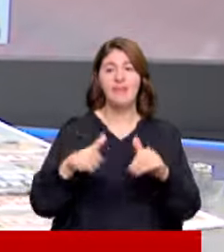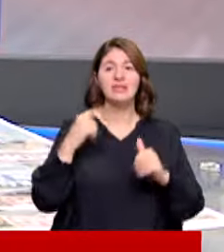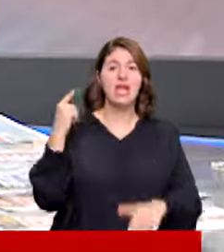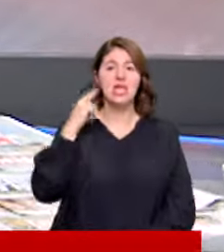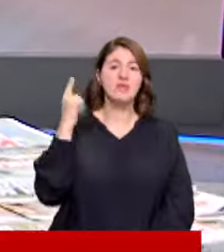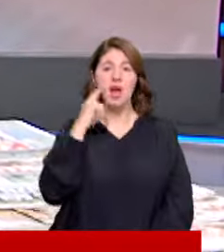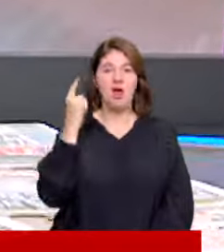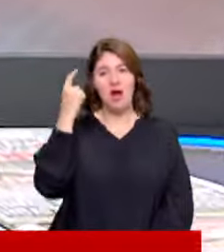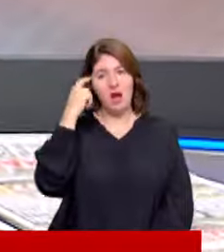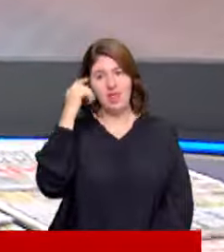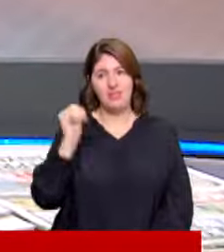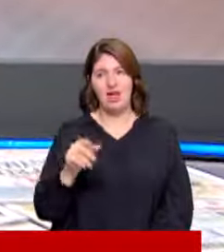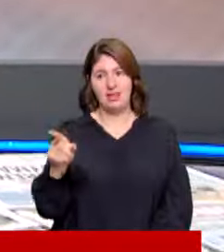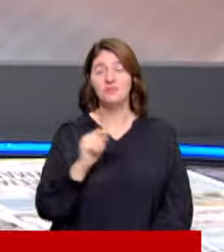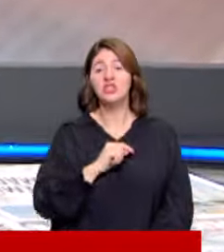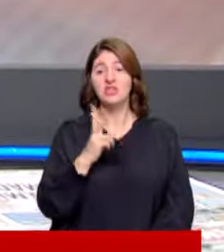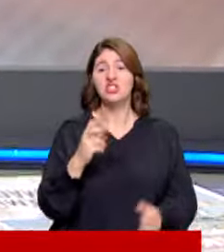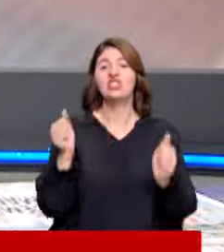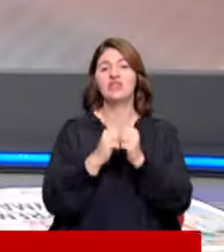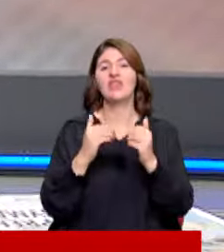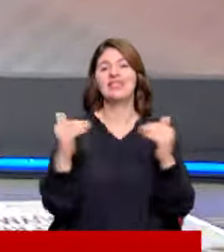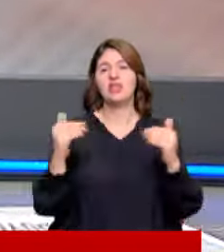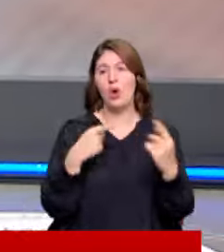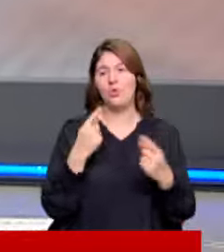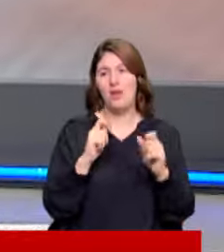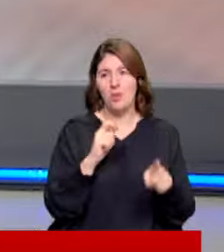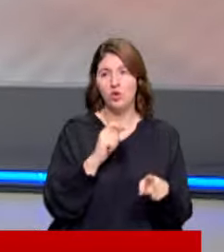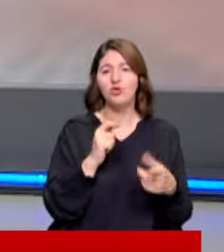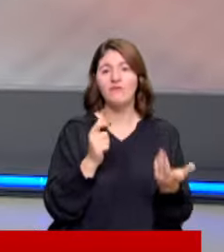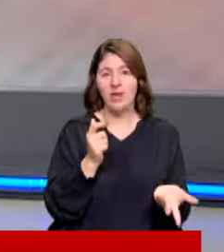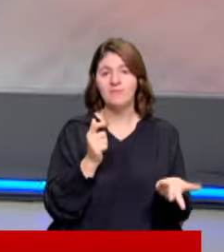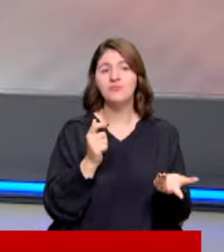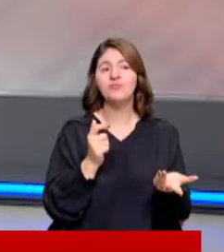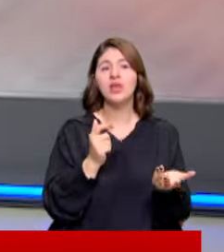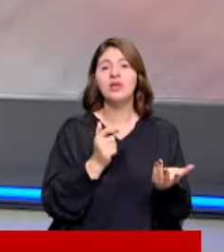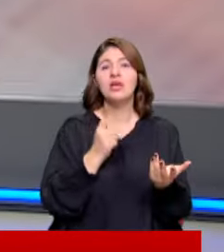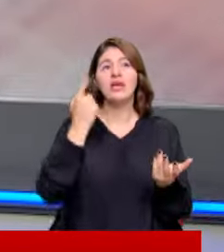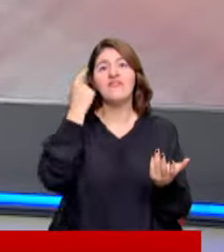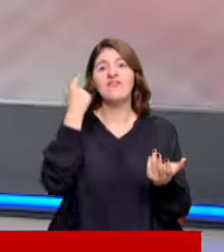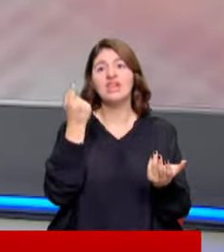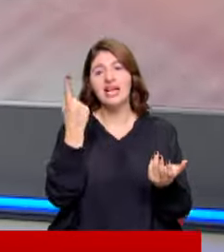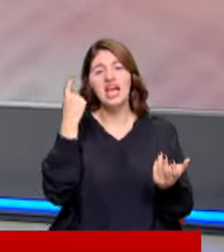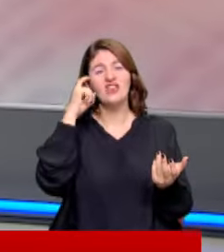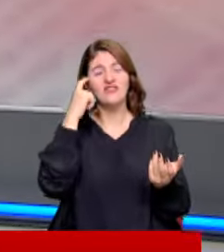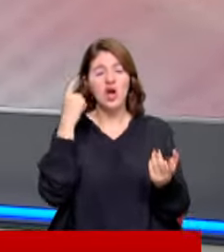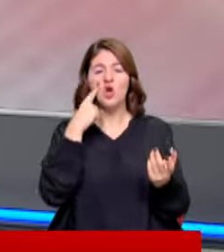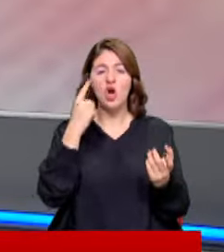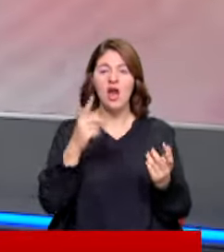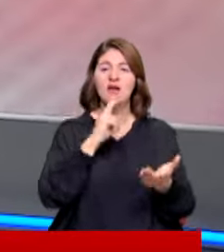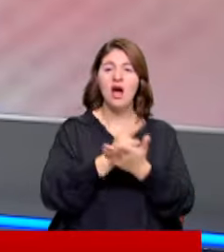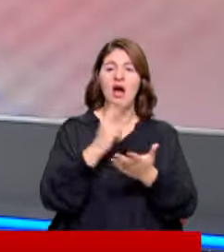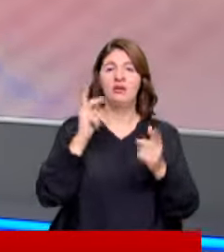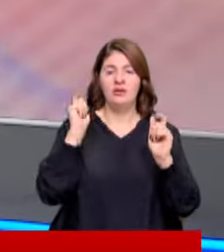itibarı aklına geldi. Şimdi çifte standartı konuşuyoruz ve görüşlere göre, ideolojilere göre